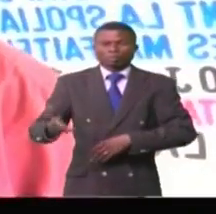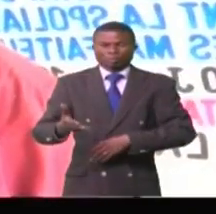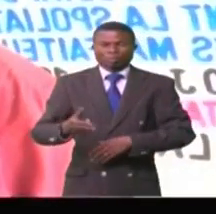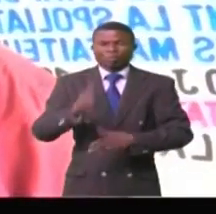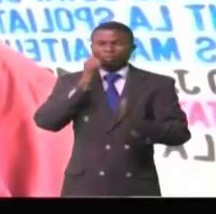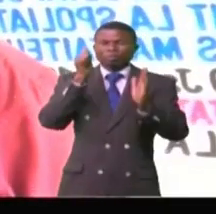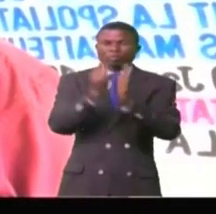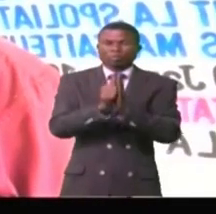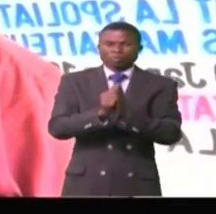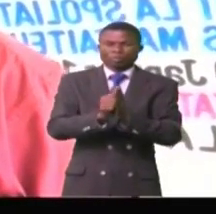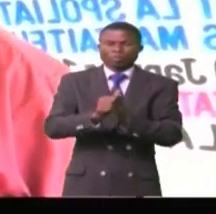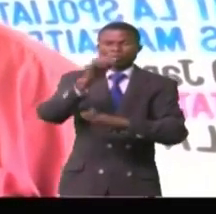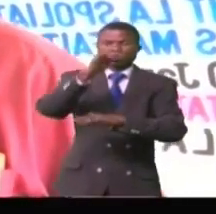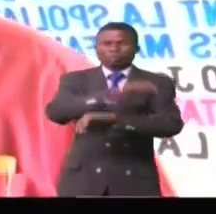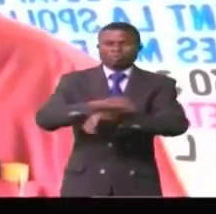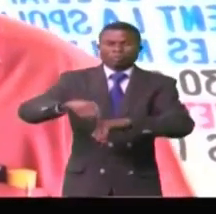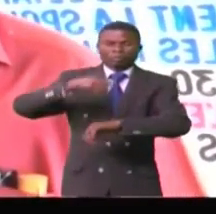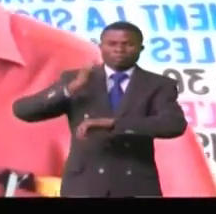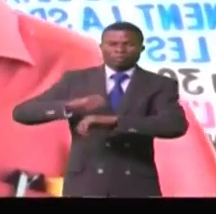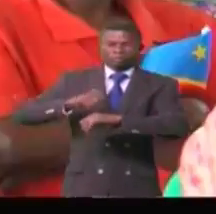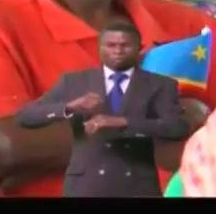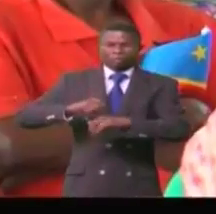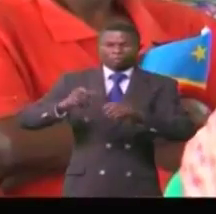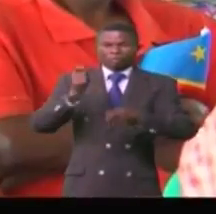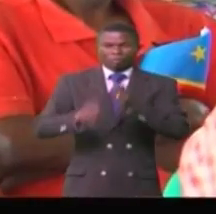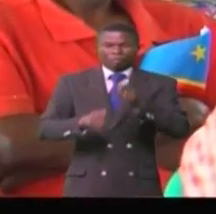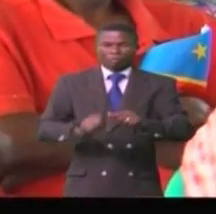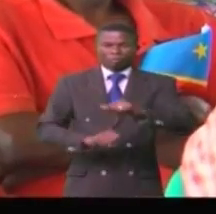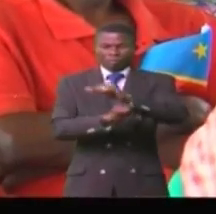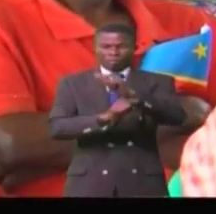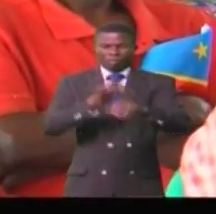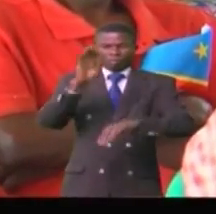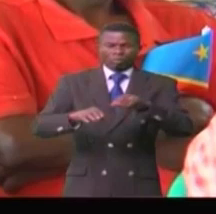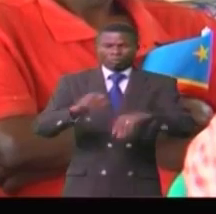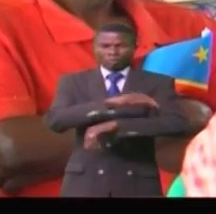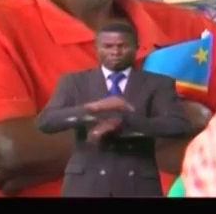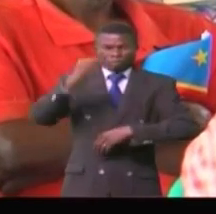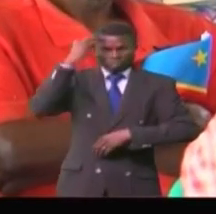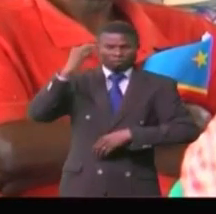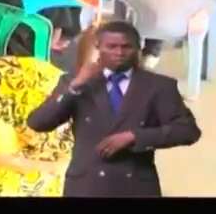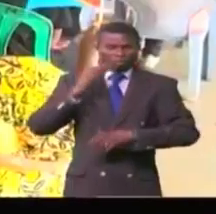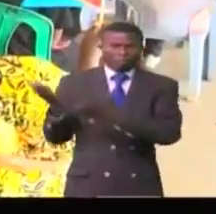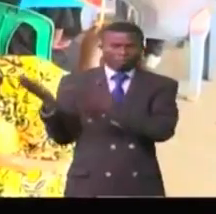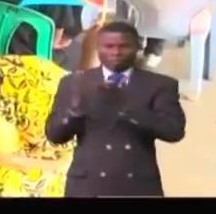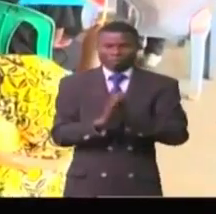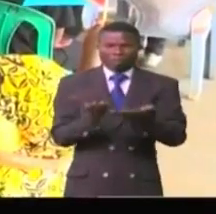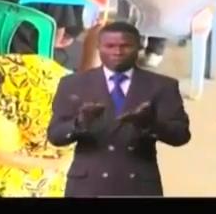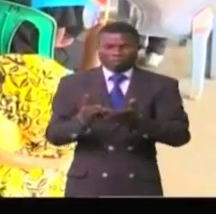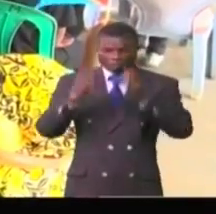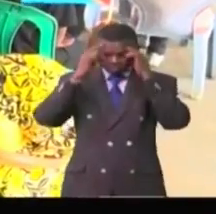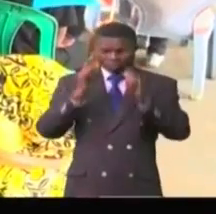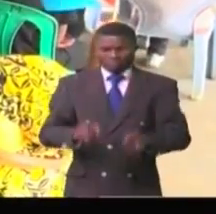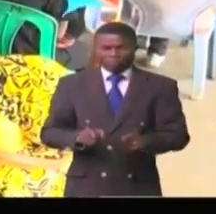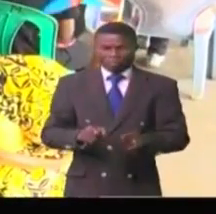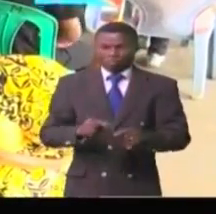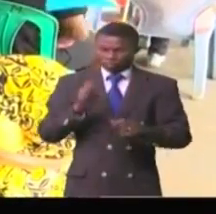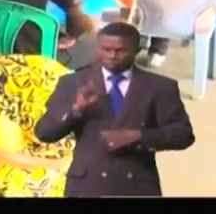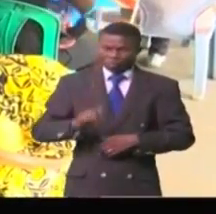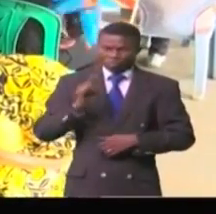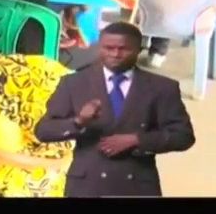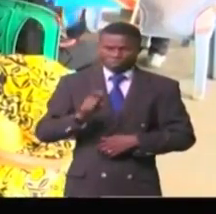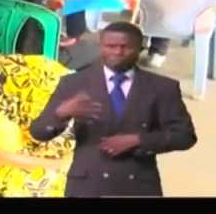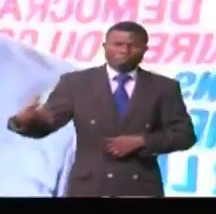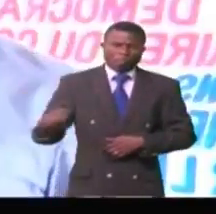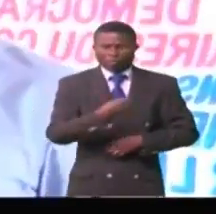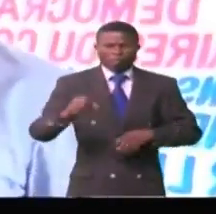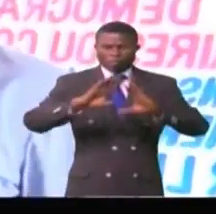de la Cour d'appel de Kinshasa Matete soutiendrait la démarche du ministère du portefeuille qui tient mordicus à